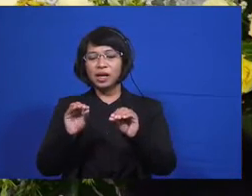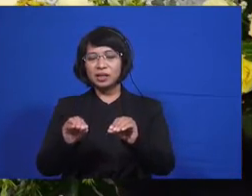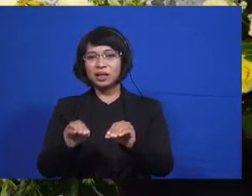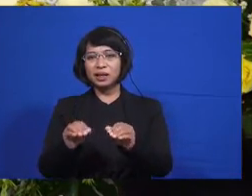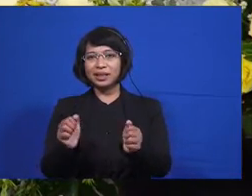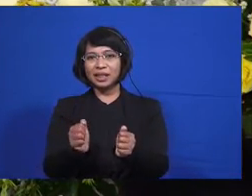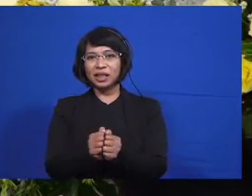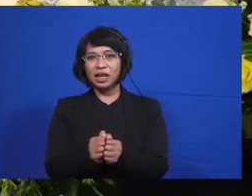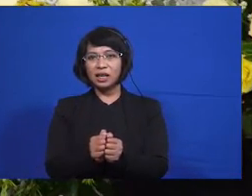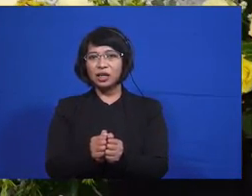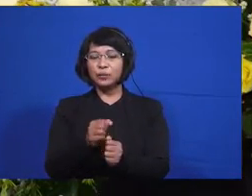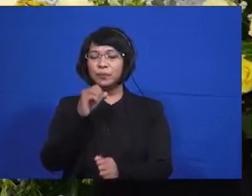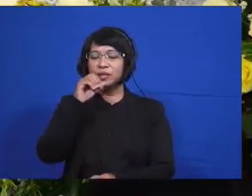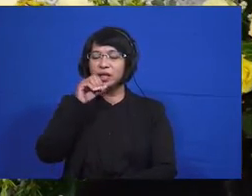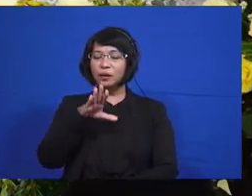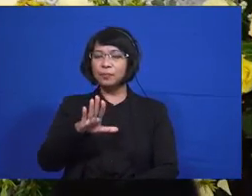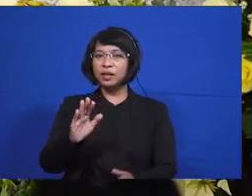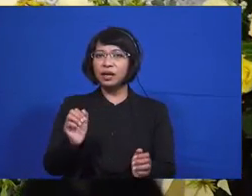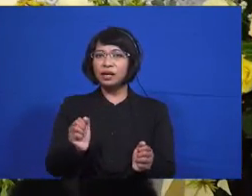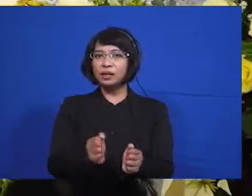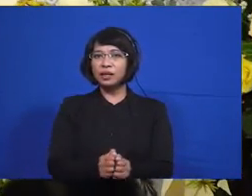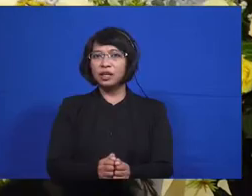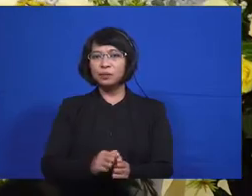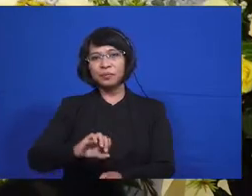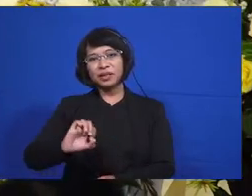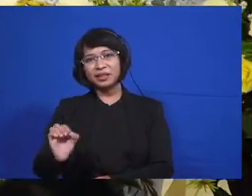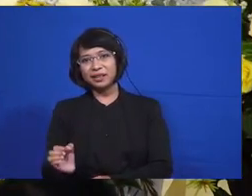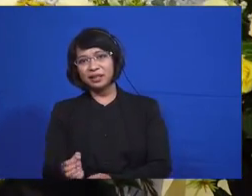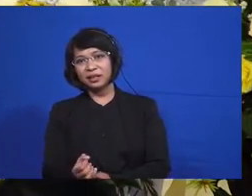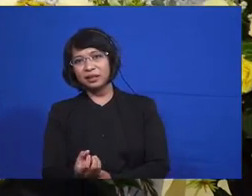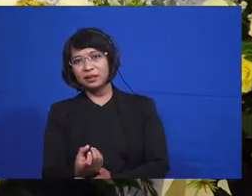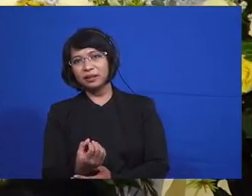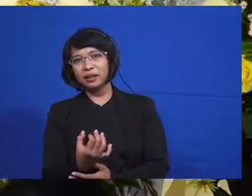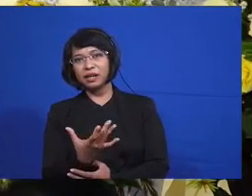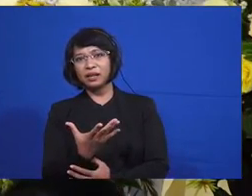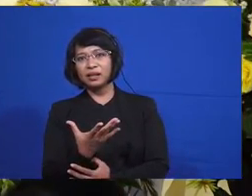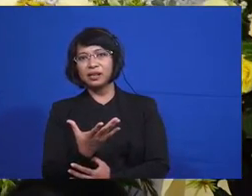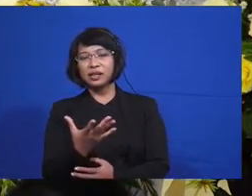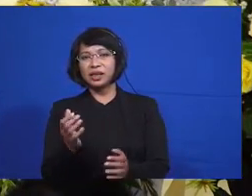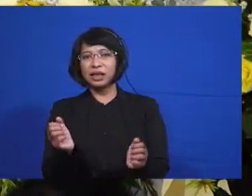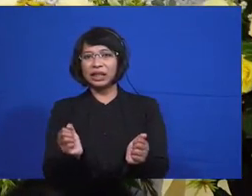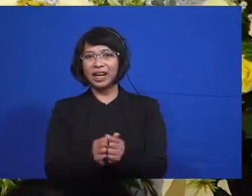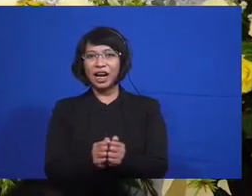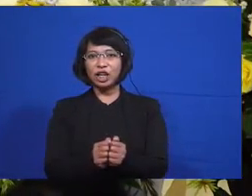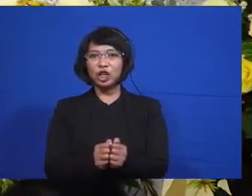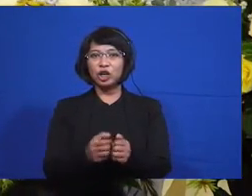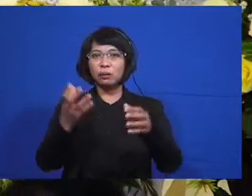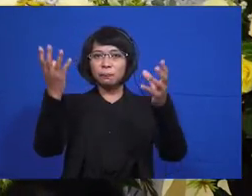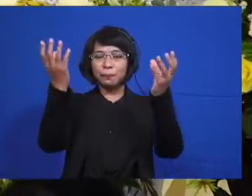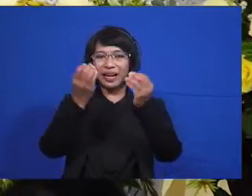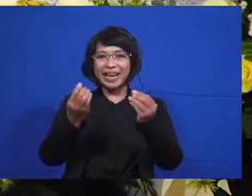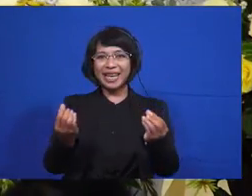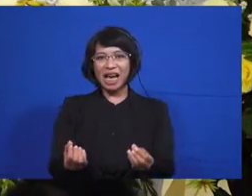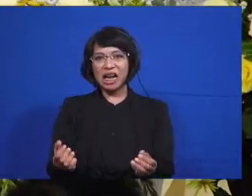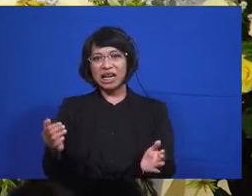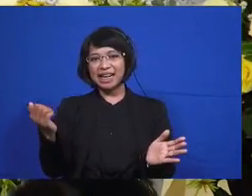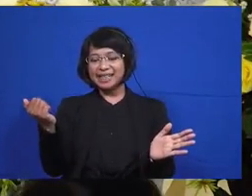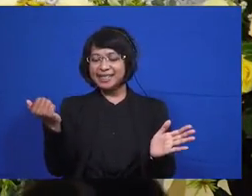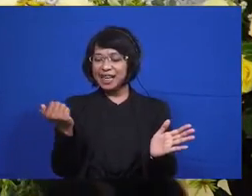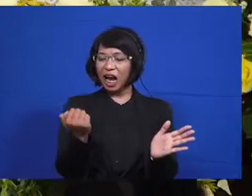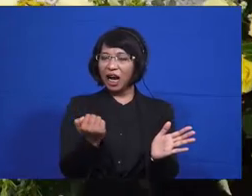sabda, dan menyegarkan dengan perayaan